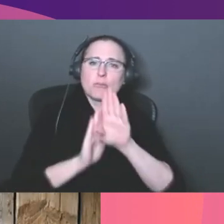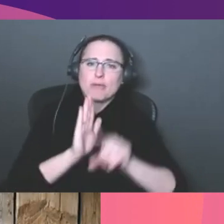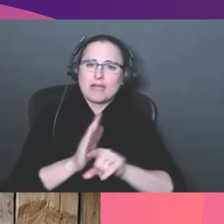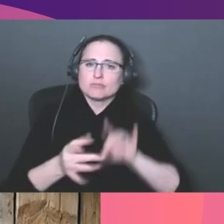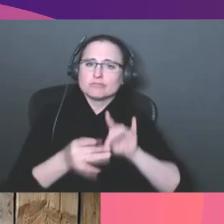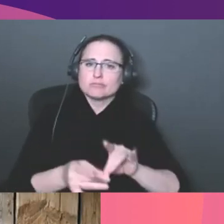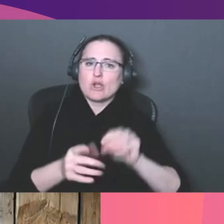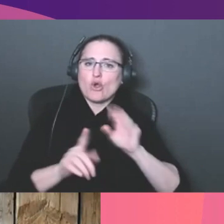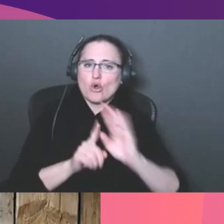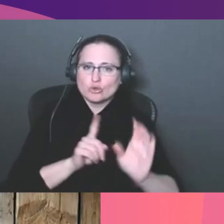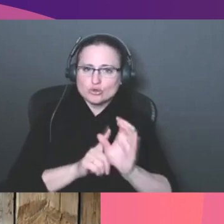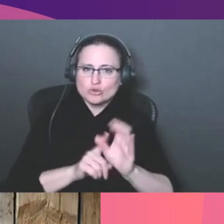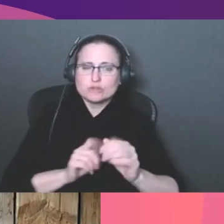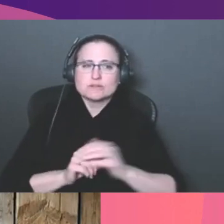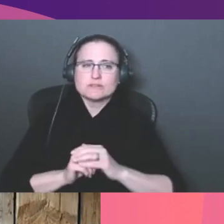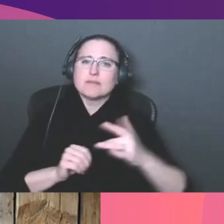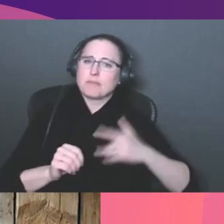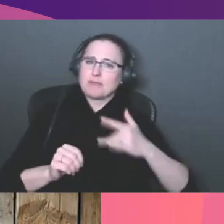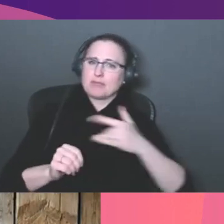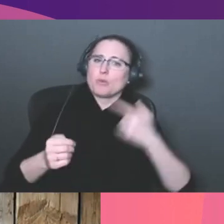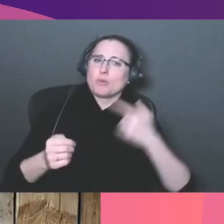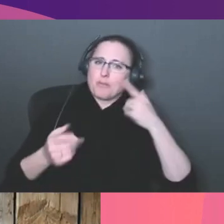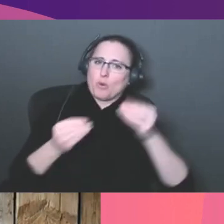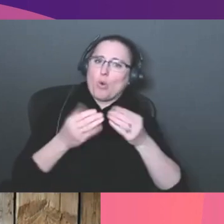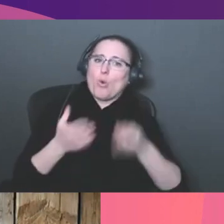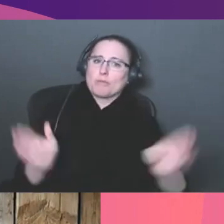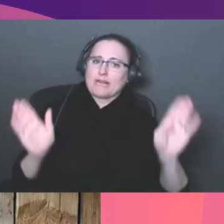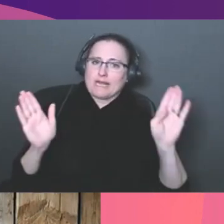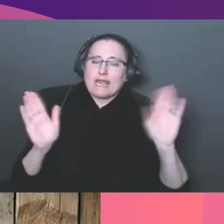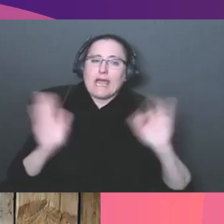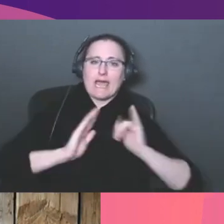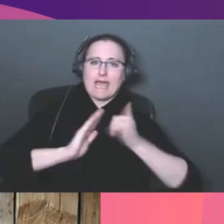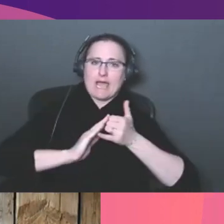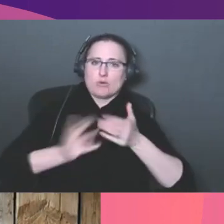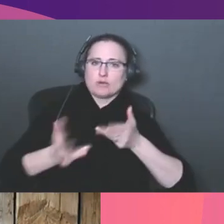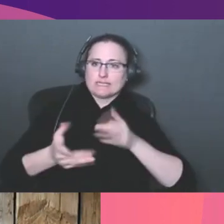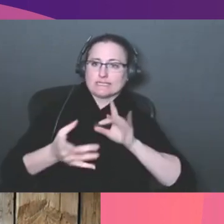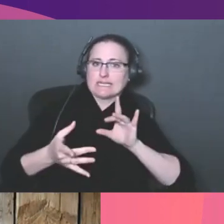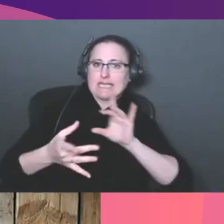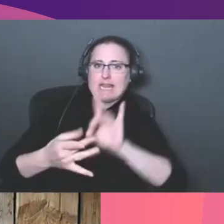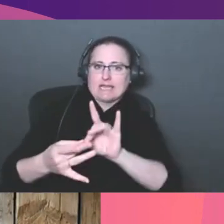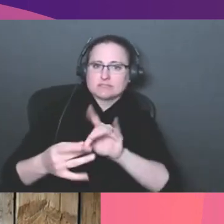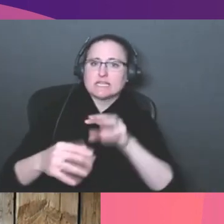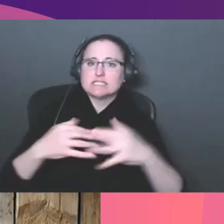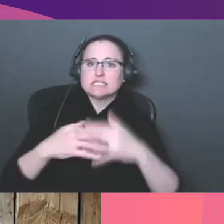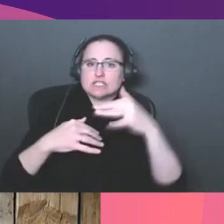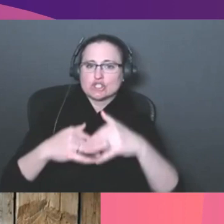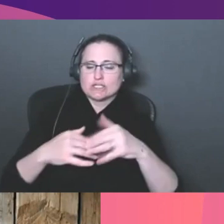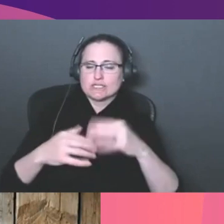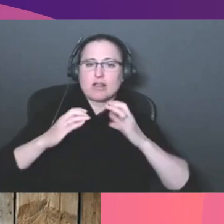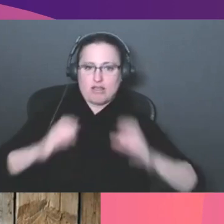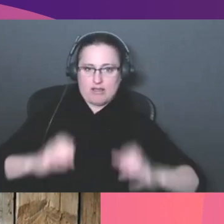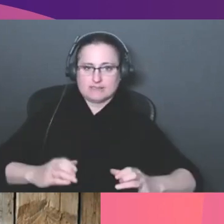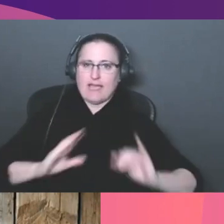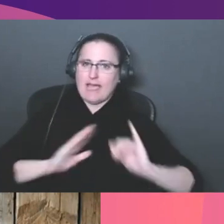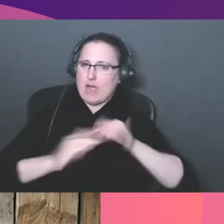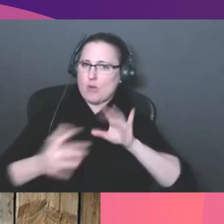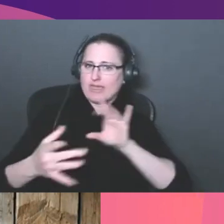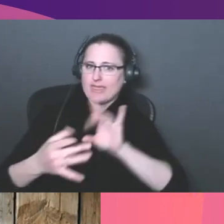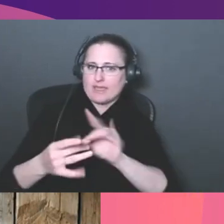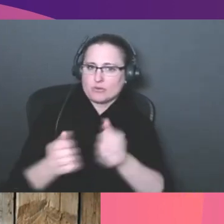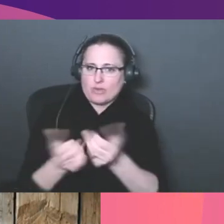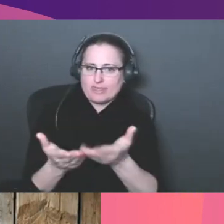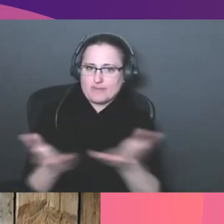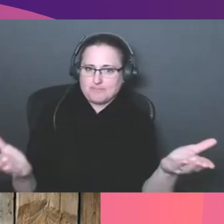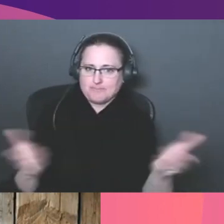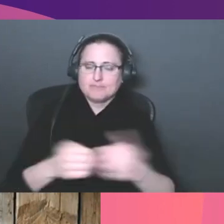plus proches de leurs antécédents autochtones, donc nous devons être plus ouverts sur la façon d'établir des liens avec des clients